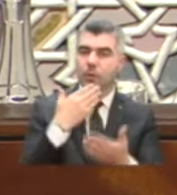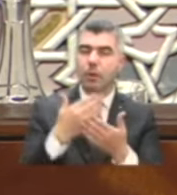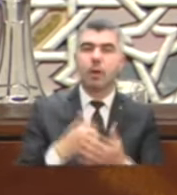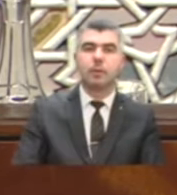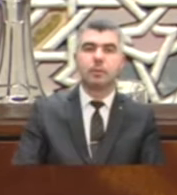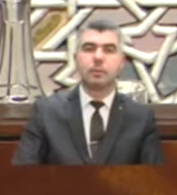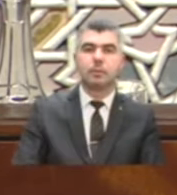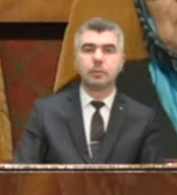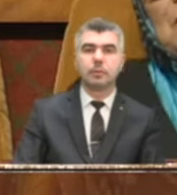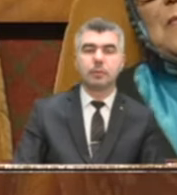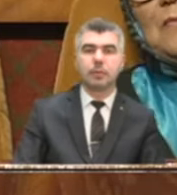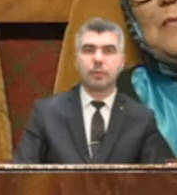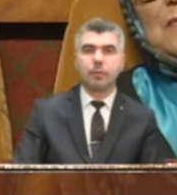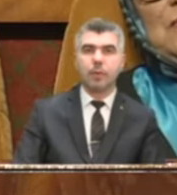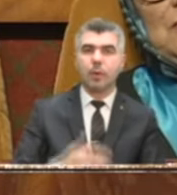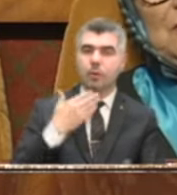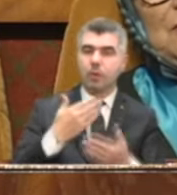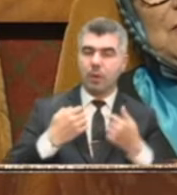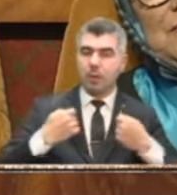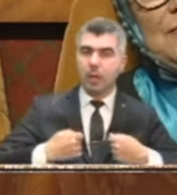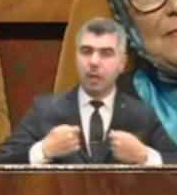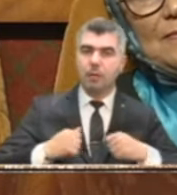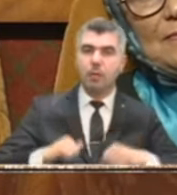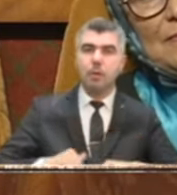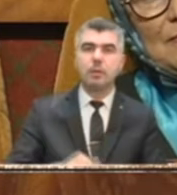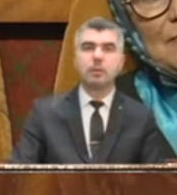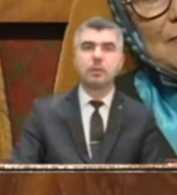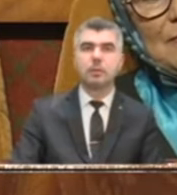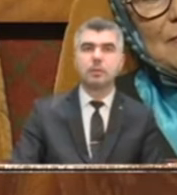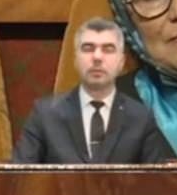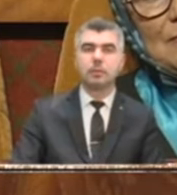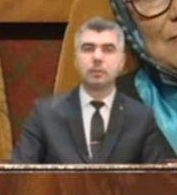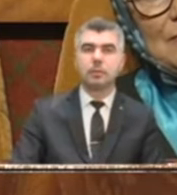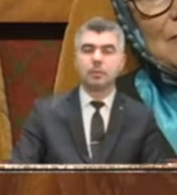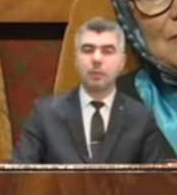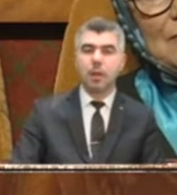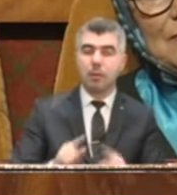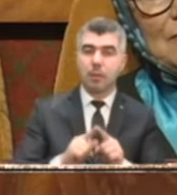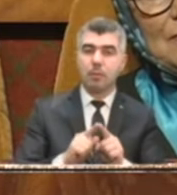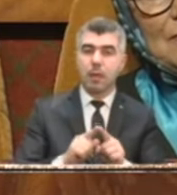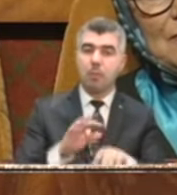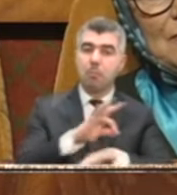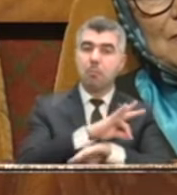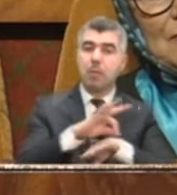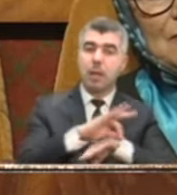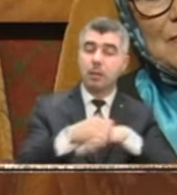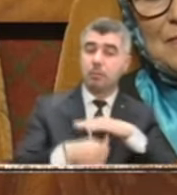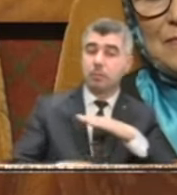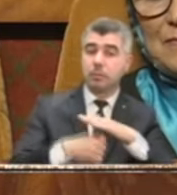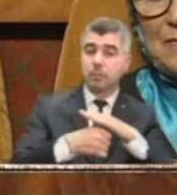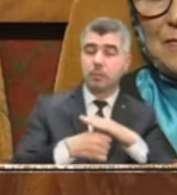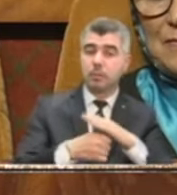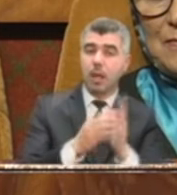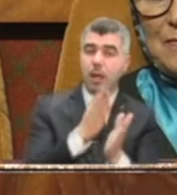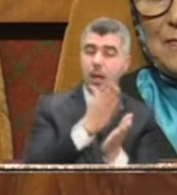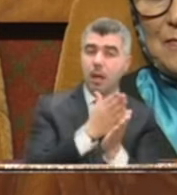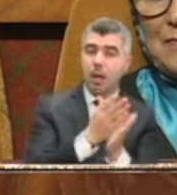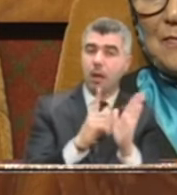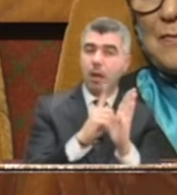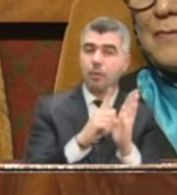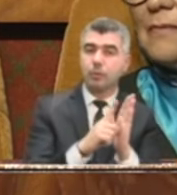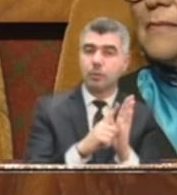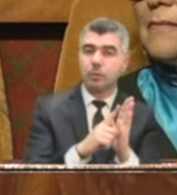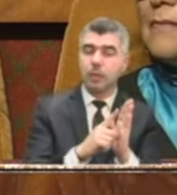السيد نائب. شكرا سيد الرئيس. سيد الوزير المحترم، يلعب المكتب المغربي لحقوق المؤلف دورا مهما في